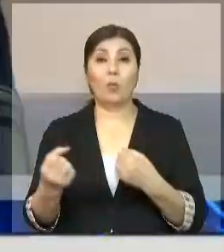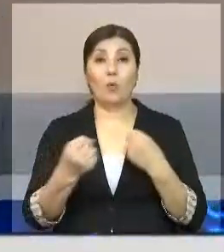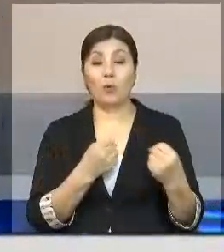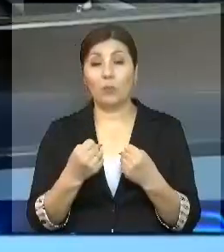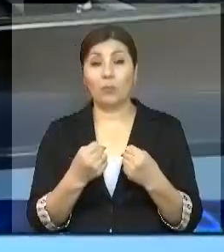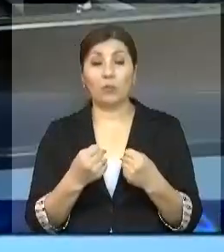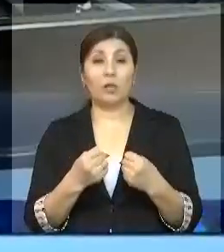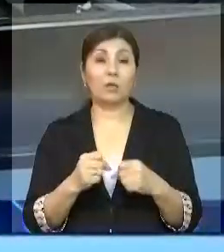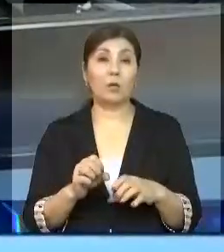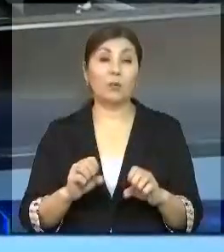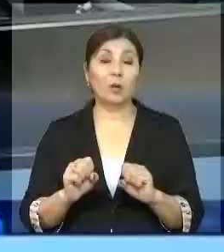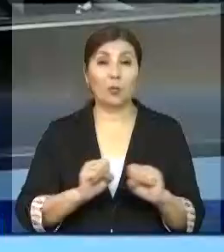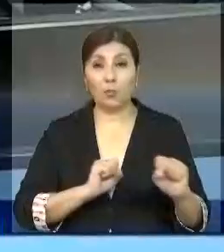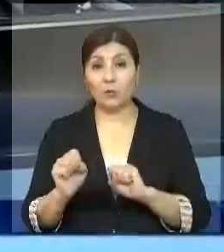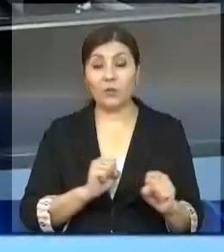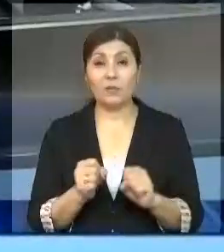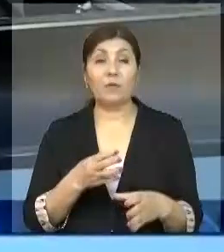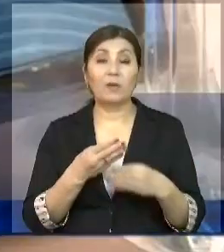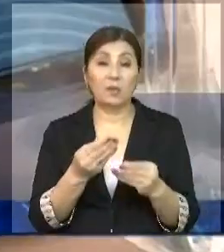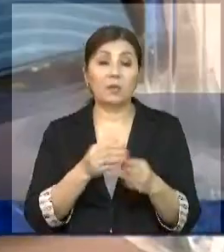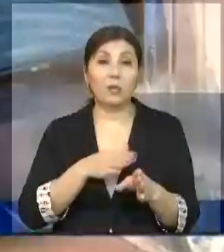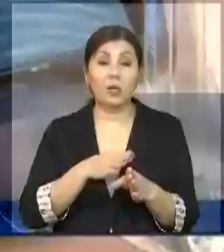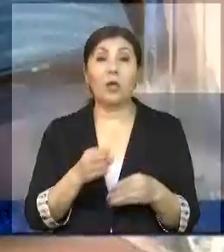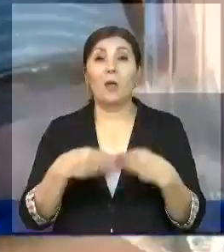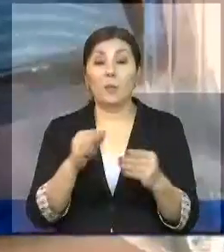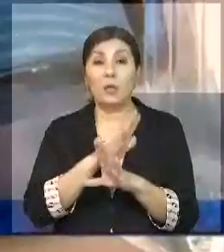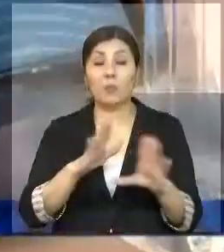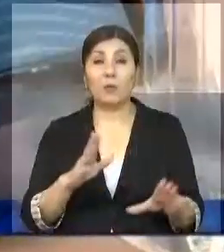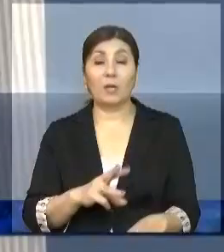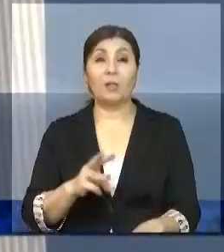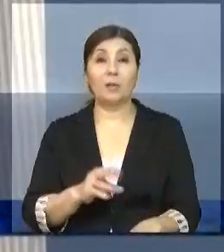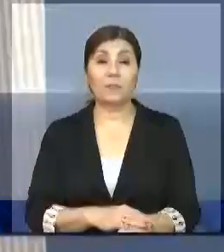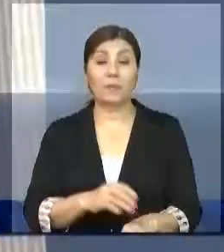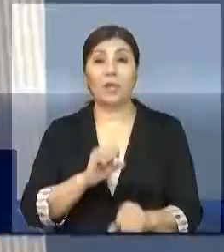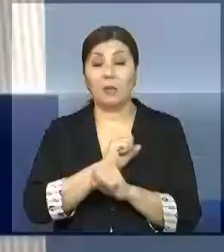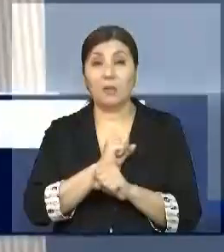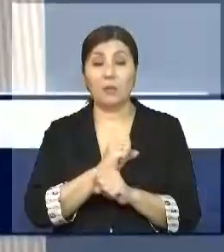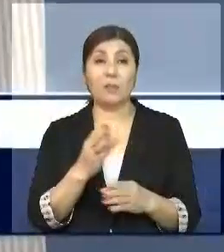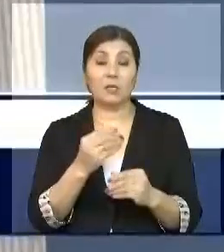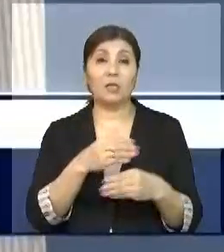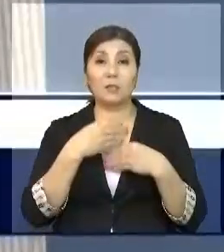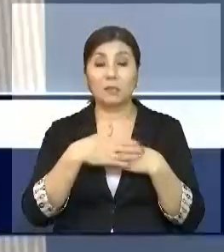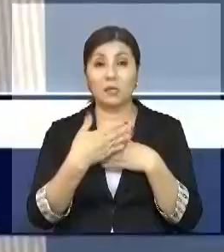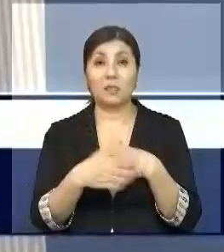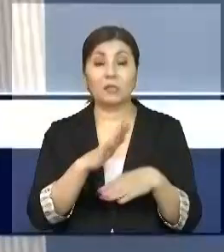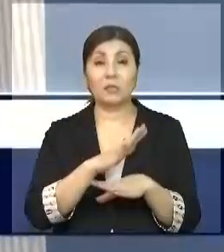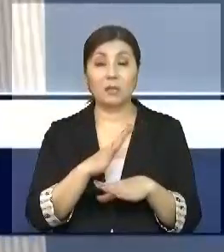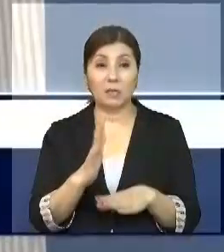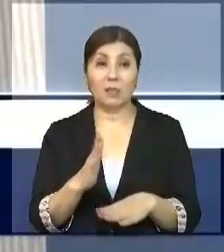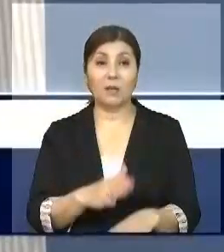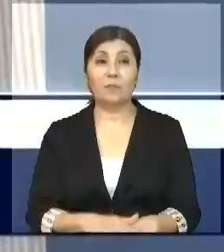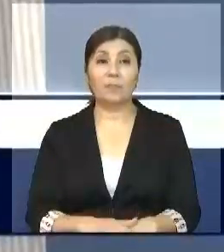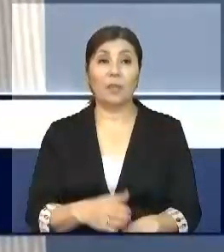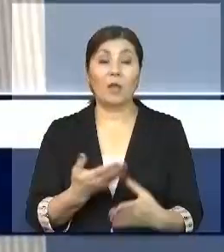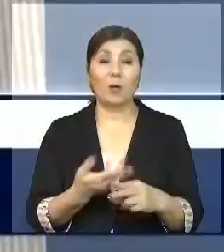шығыны толық төленбеген, сонымен бірге кезекті еңбек демалысының ақысы кешіктірілген. Мемлекеттік қызметшілерге сыйақы беру кезінде олардың